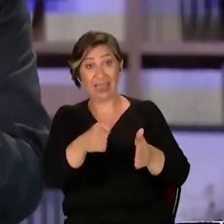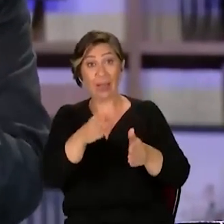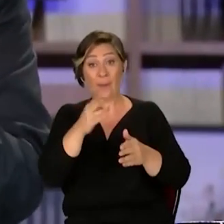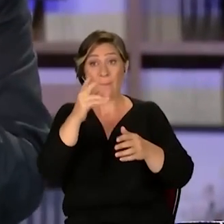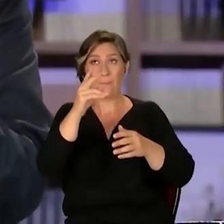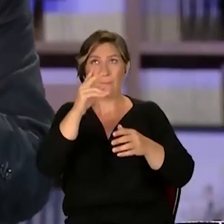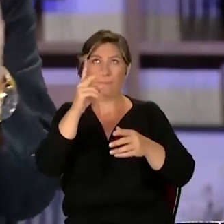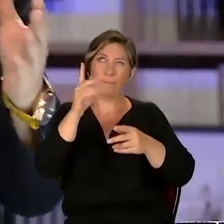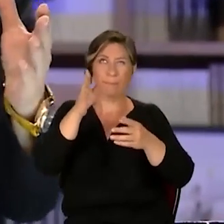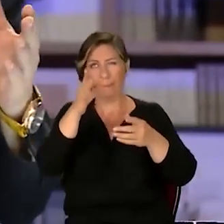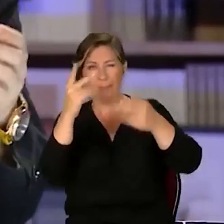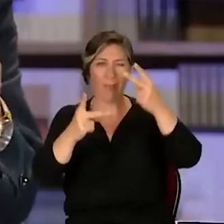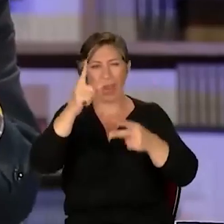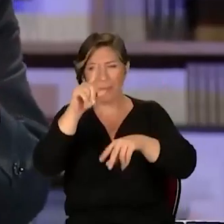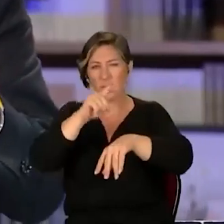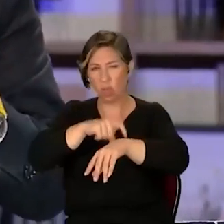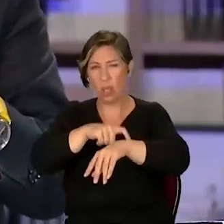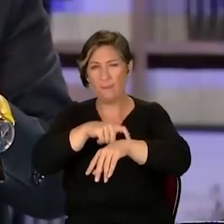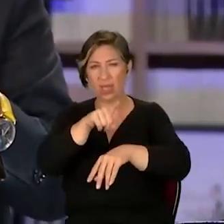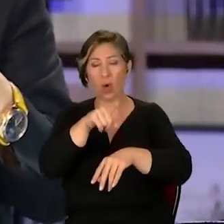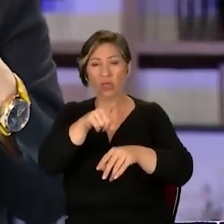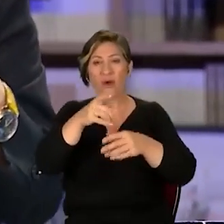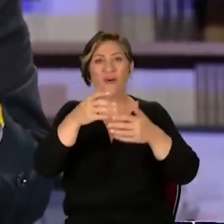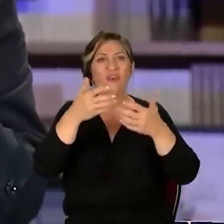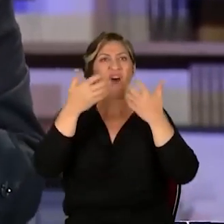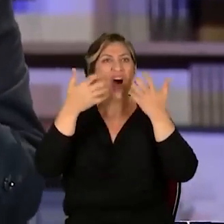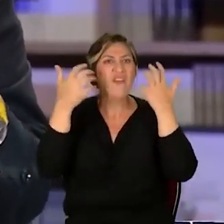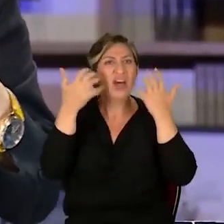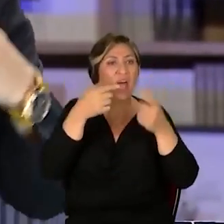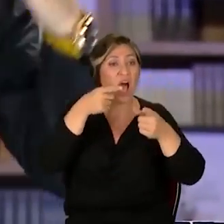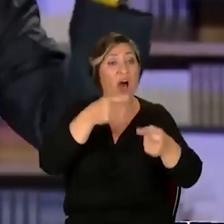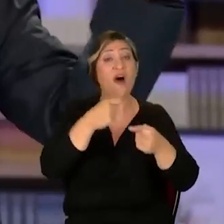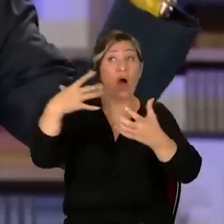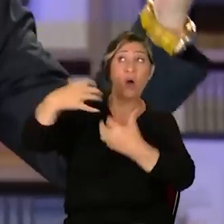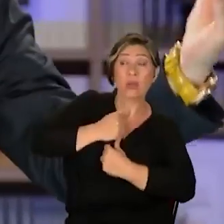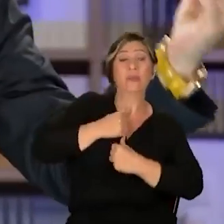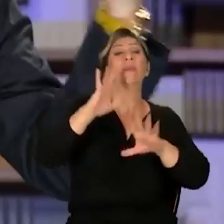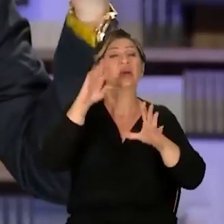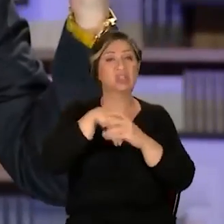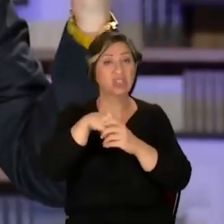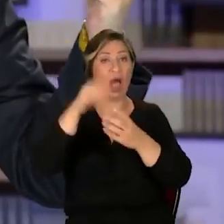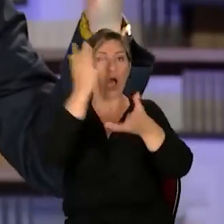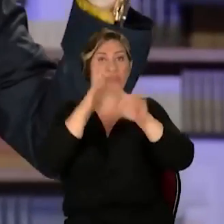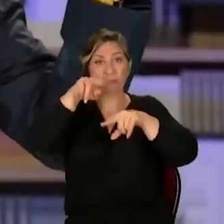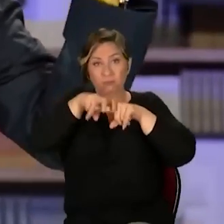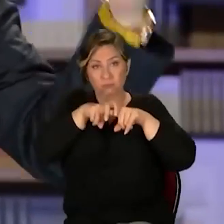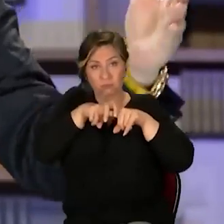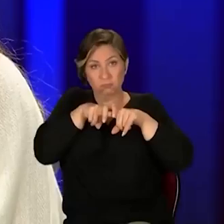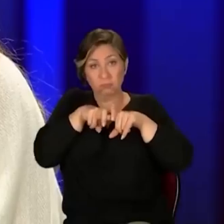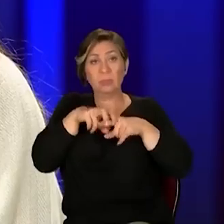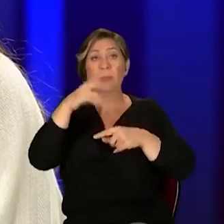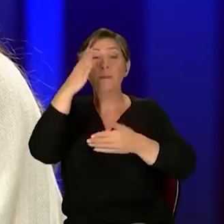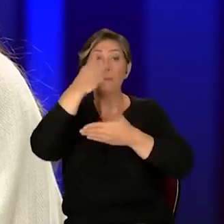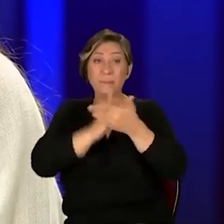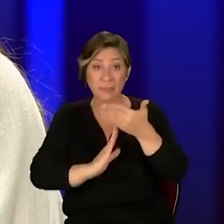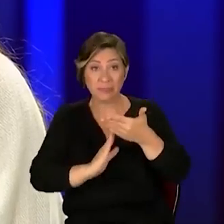dönemi. Yani oradaki işte vahşi hayvanlara av olmamak, ağaçta olmak, bir